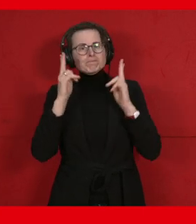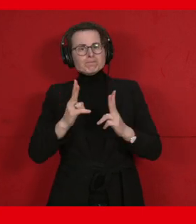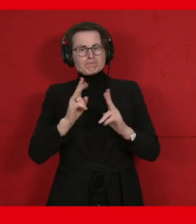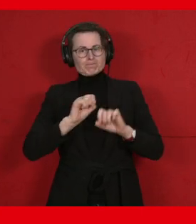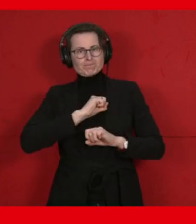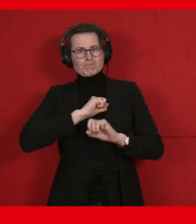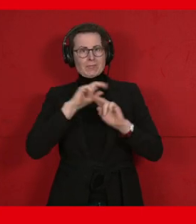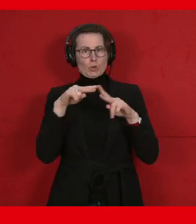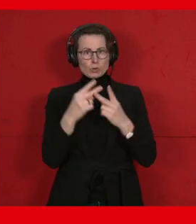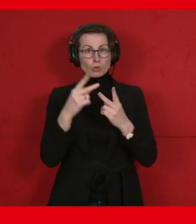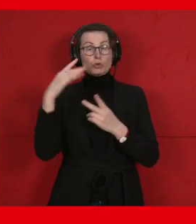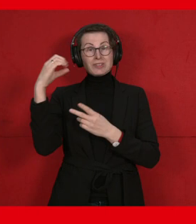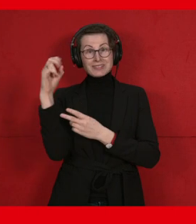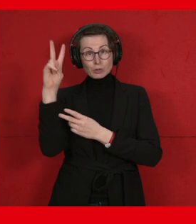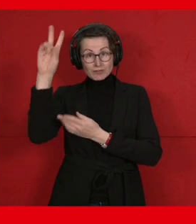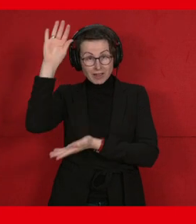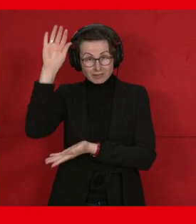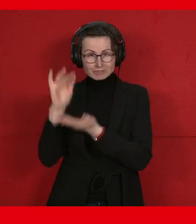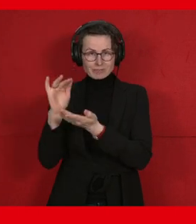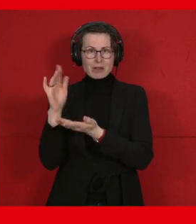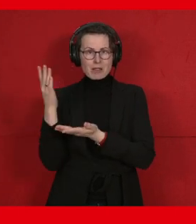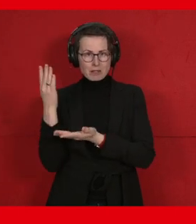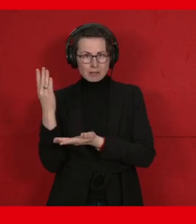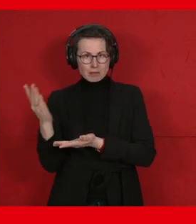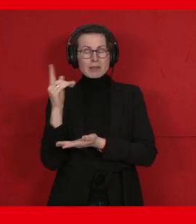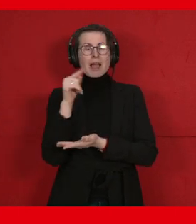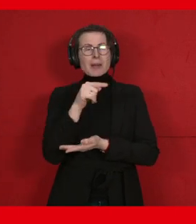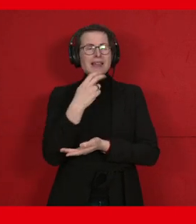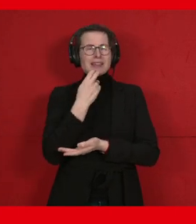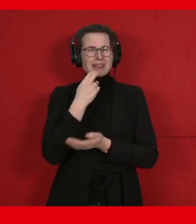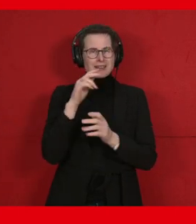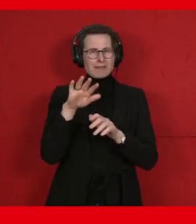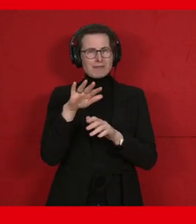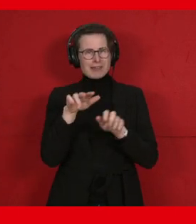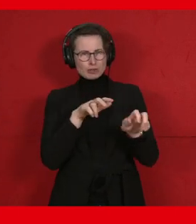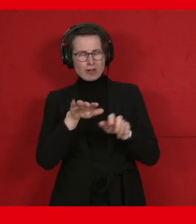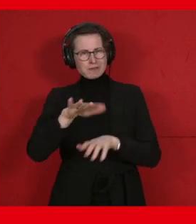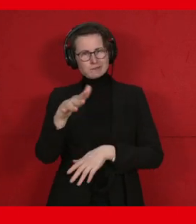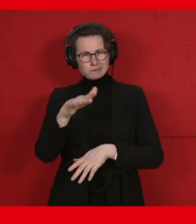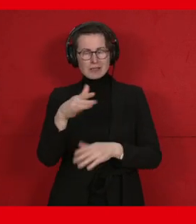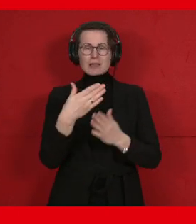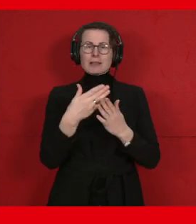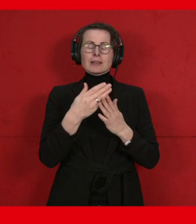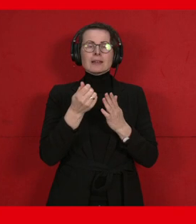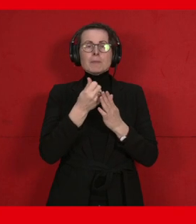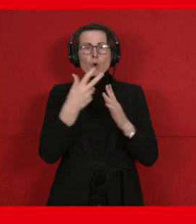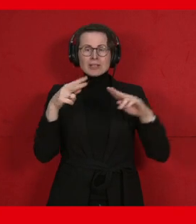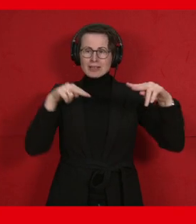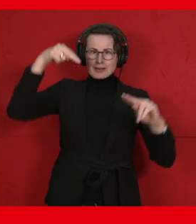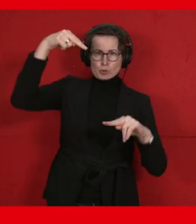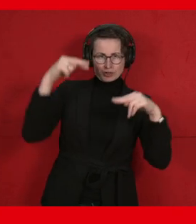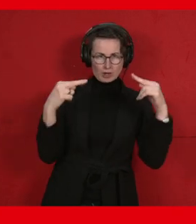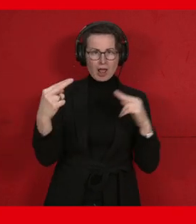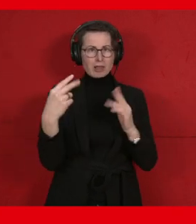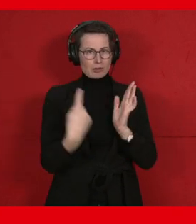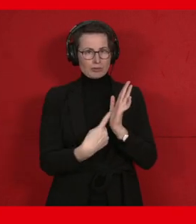deutlich mehr CO2 wegbringt als sofort sozusagen Energiewirtschaft. Insofern ist das eine multidimensionale Herausforderung,